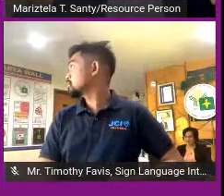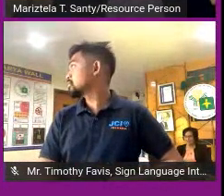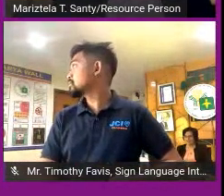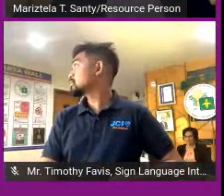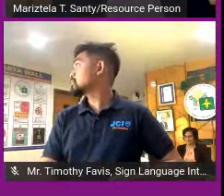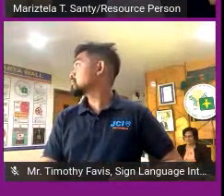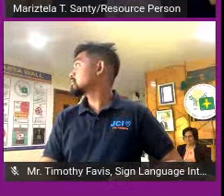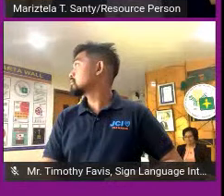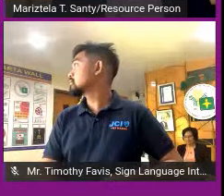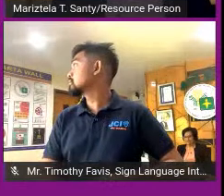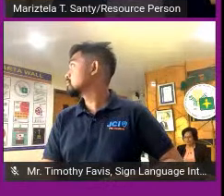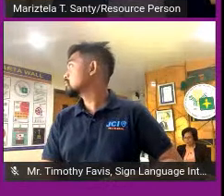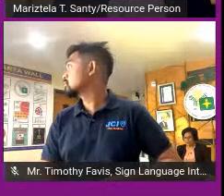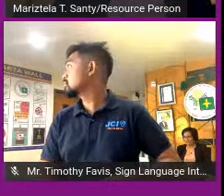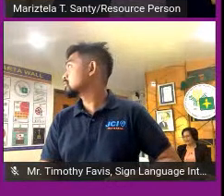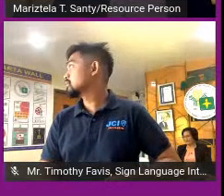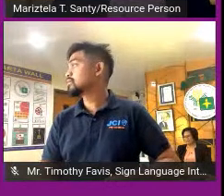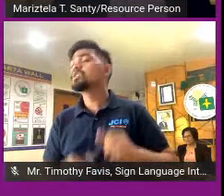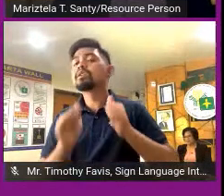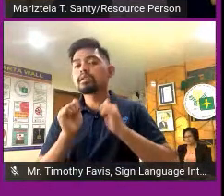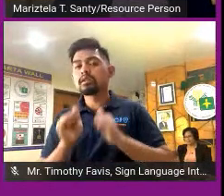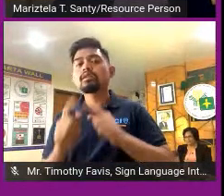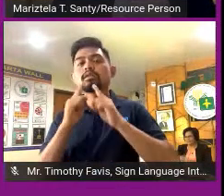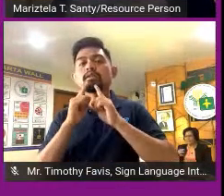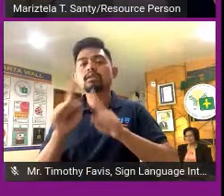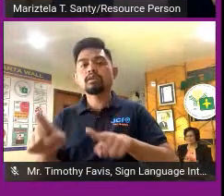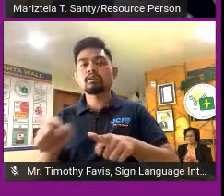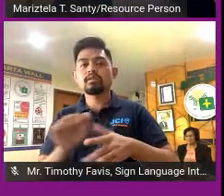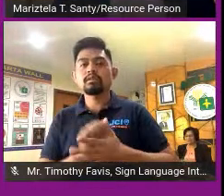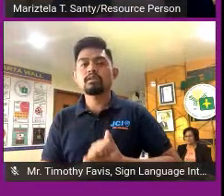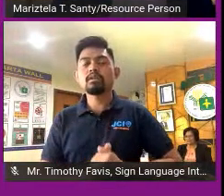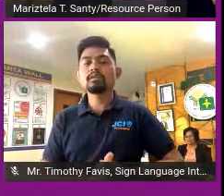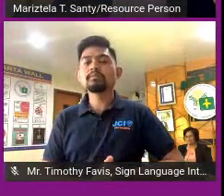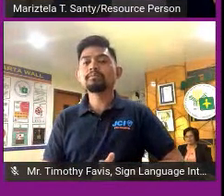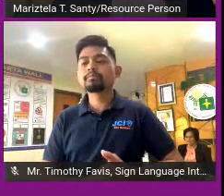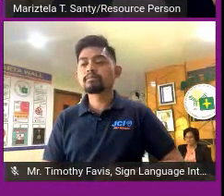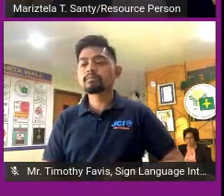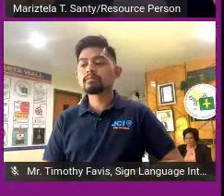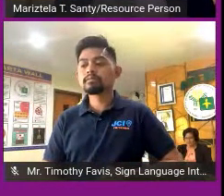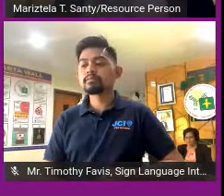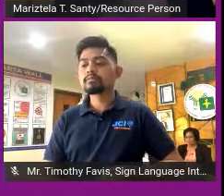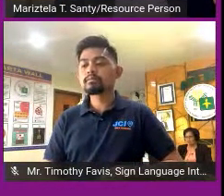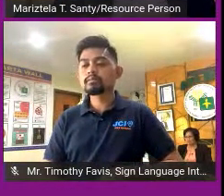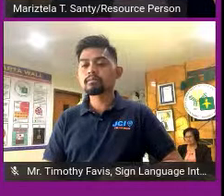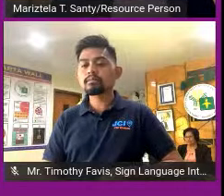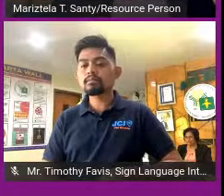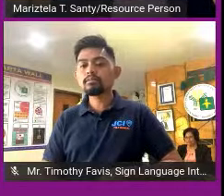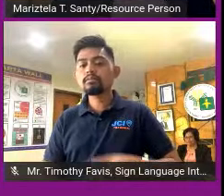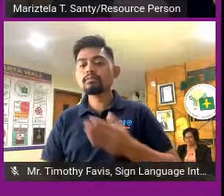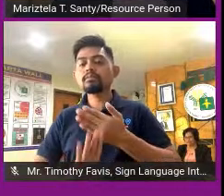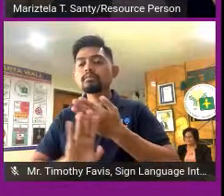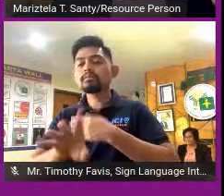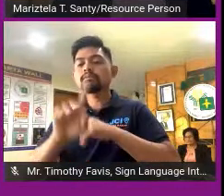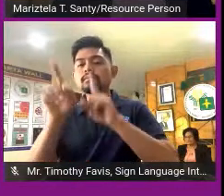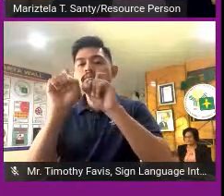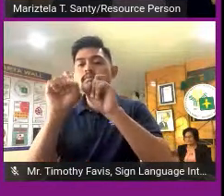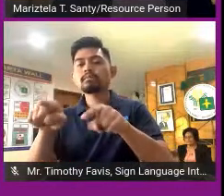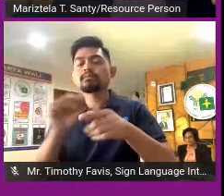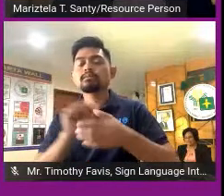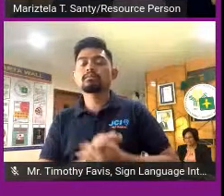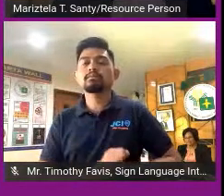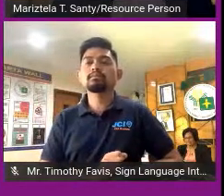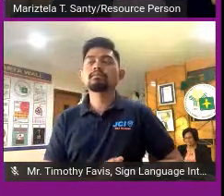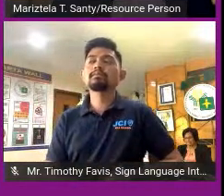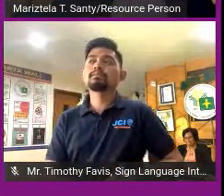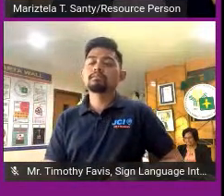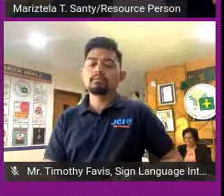mabibigyan ng chance. But then you can answer that kasi i-discuss natin after this question, this exercise.